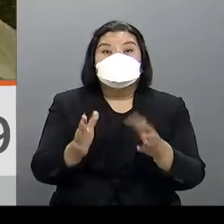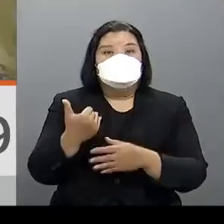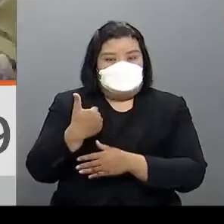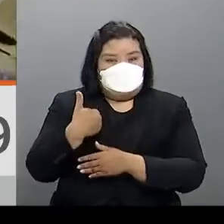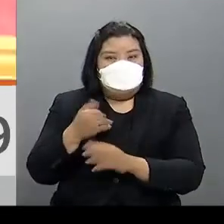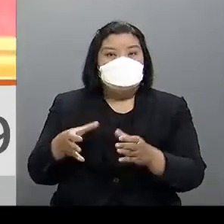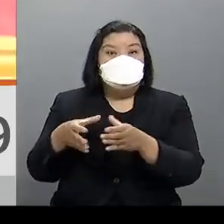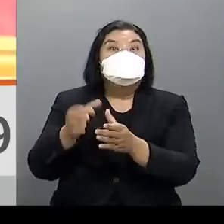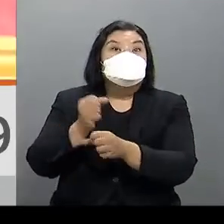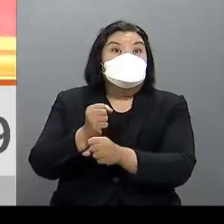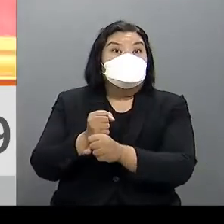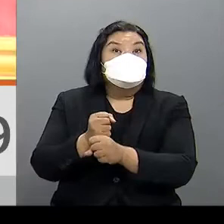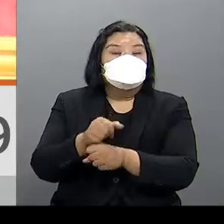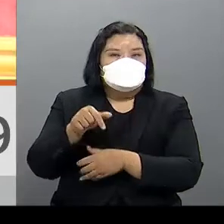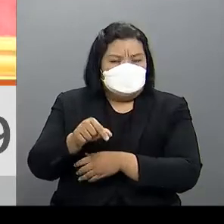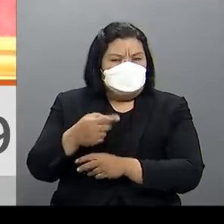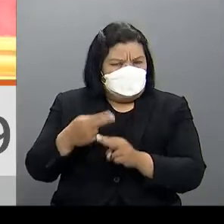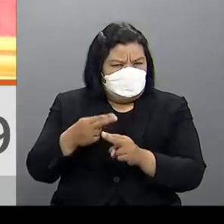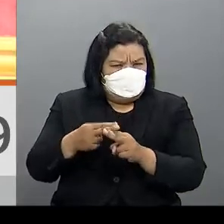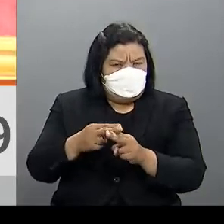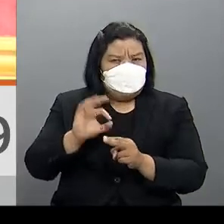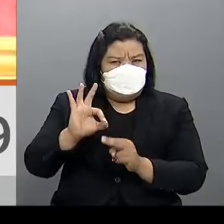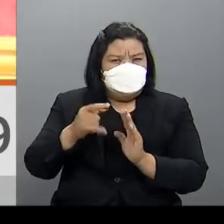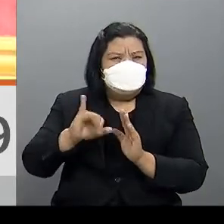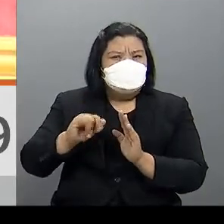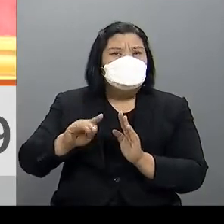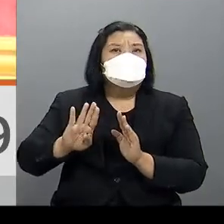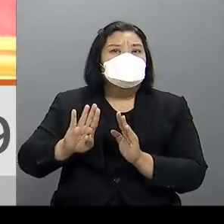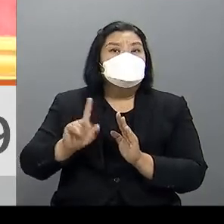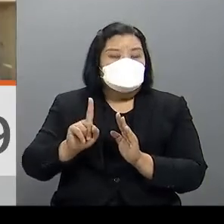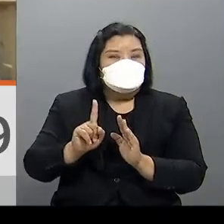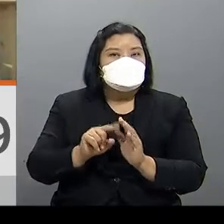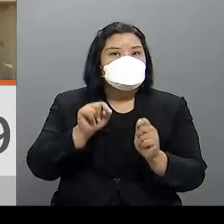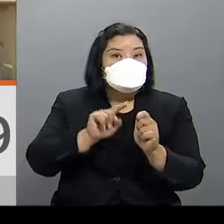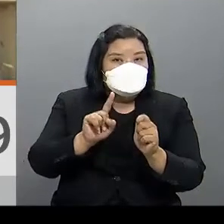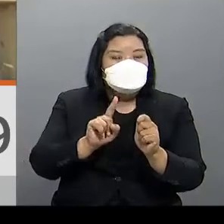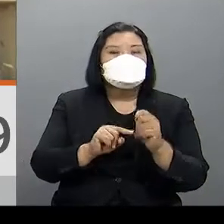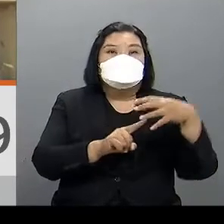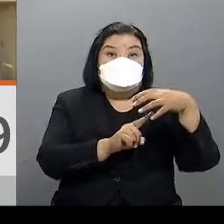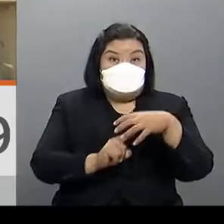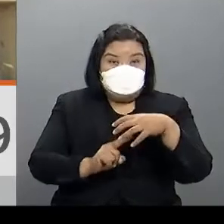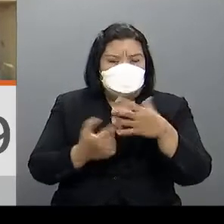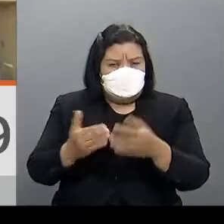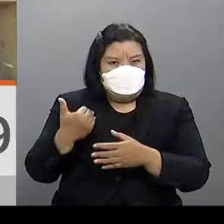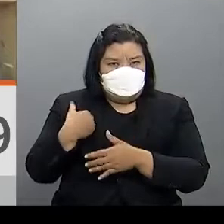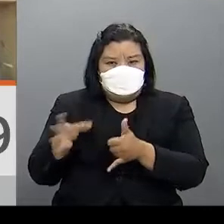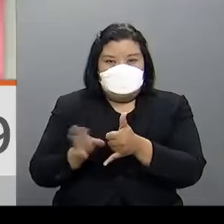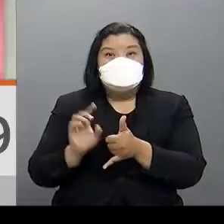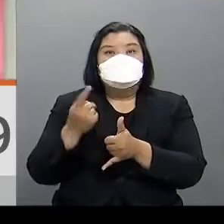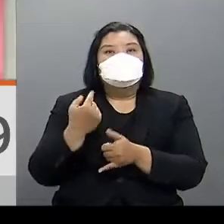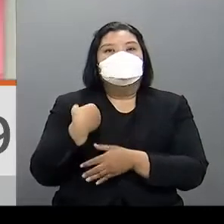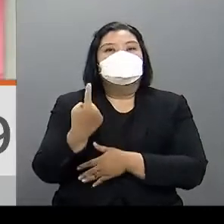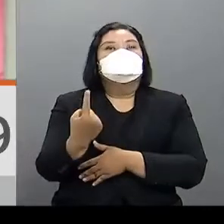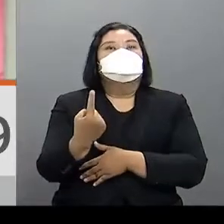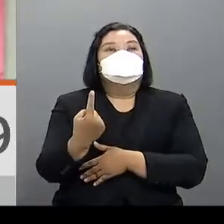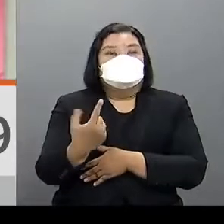งานบริษัทฟูชิปไมโครเอาท์จำกัดตำบลแช่ช้างอำเภอสันกำแพงหลังพบผู้ติดเชื้อในพื้นที่1คนส่วนการตรวจคั